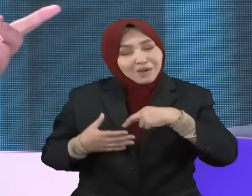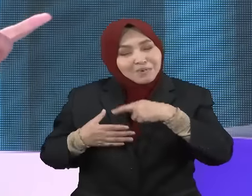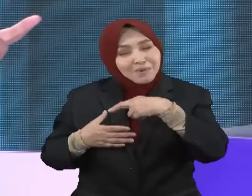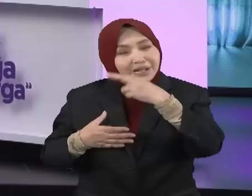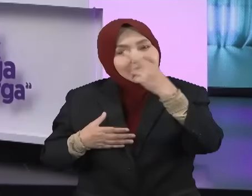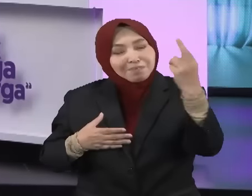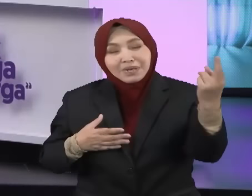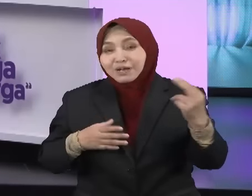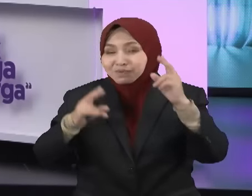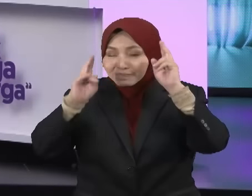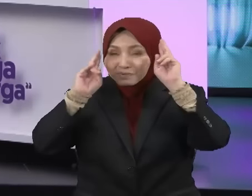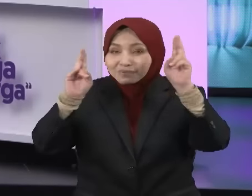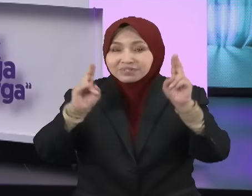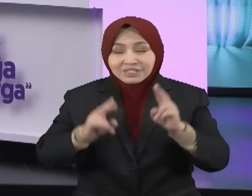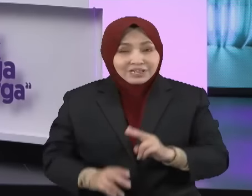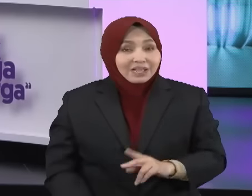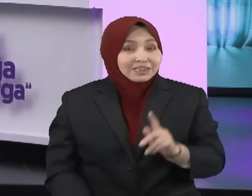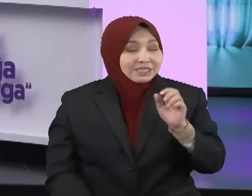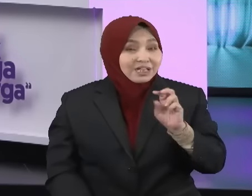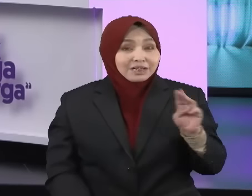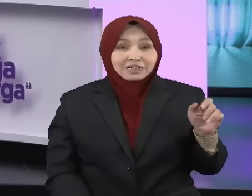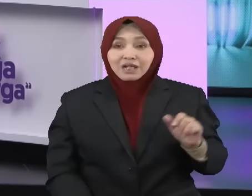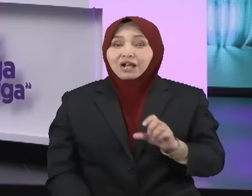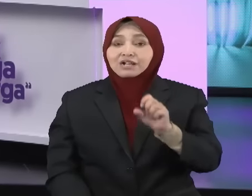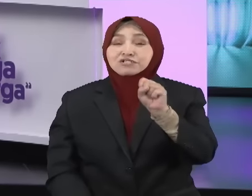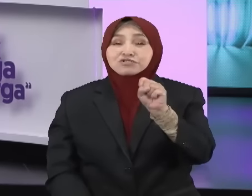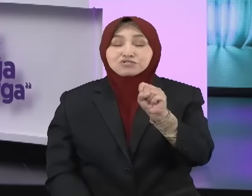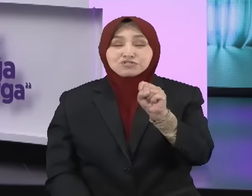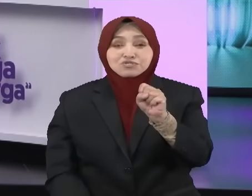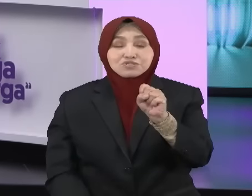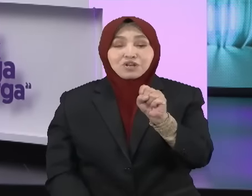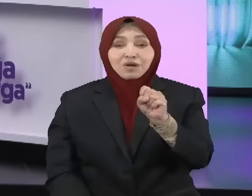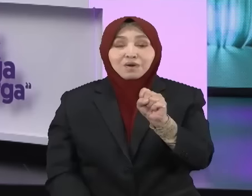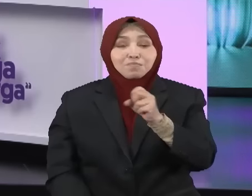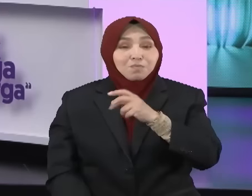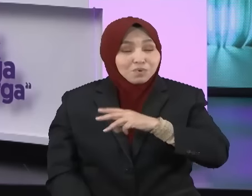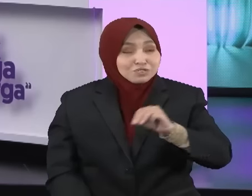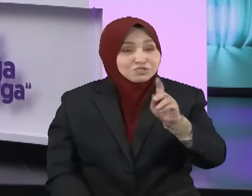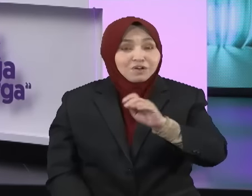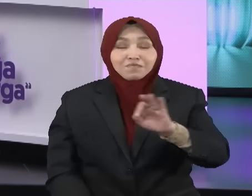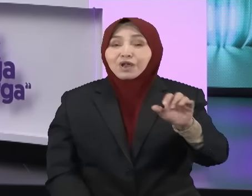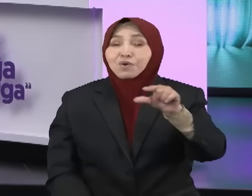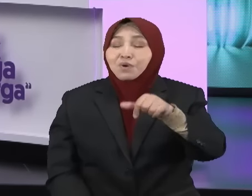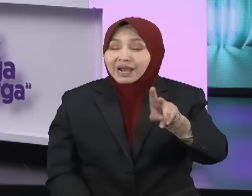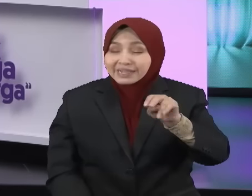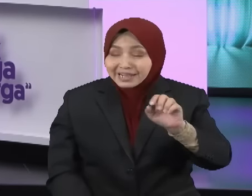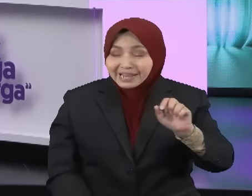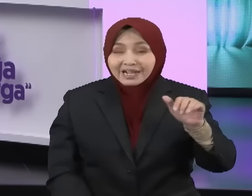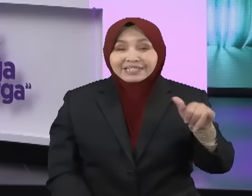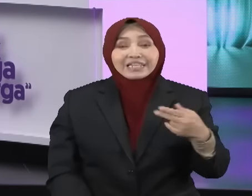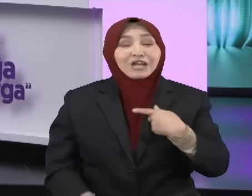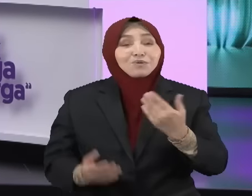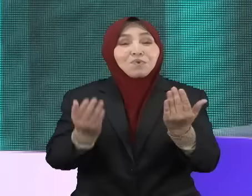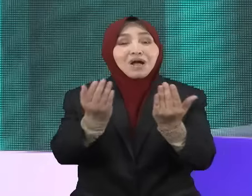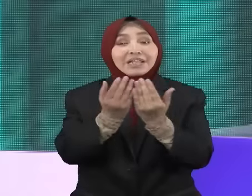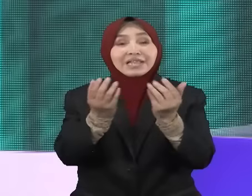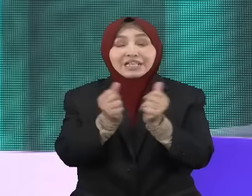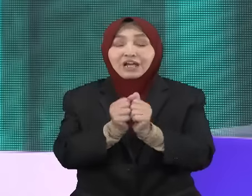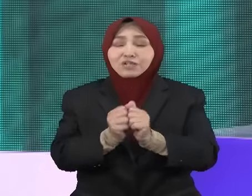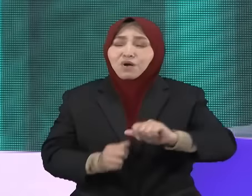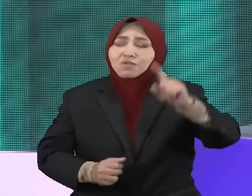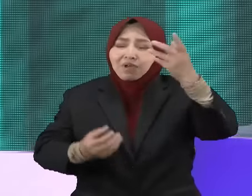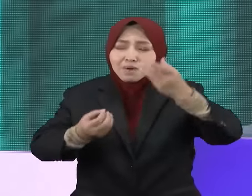Ustaz Tir tadi ya. Apa istilah tadi Ustaz? Safar rohaniyah. Apa ni? Musafir Quraniyah. Quraniyah ya, yang kita doa dengan subhanaka